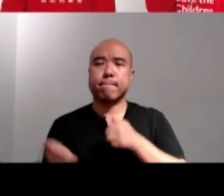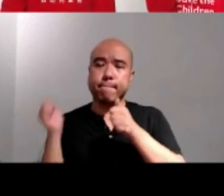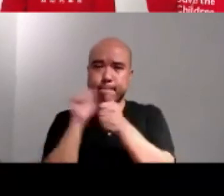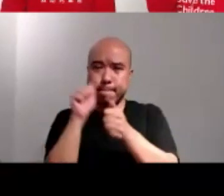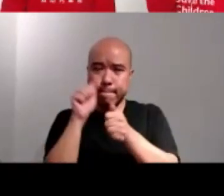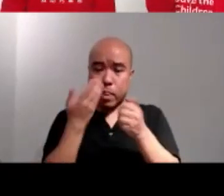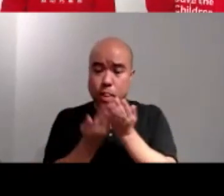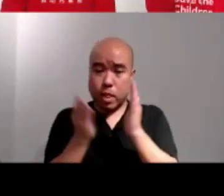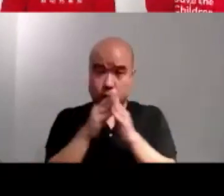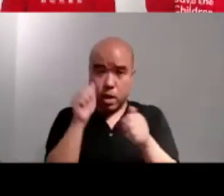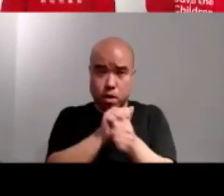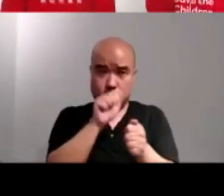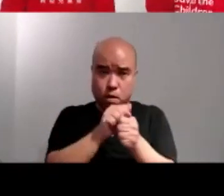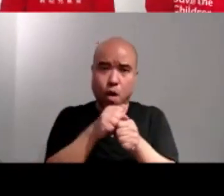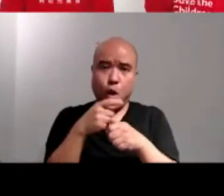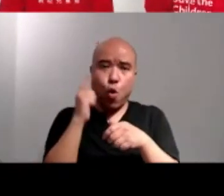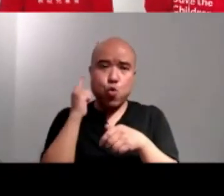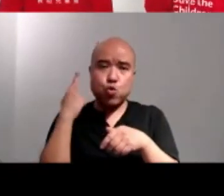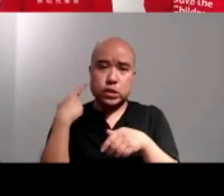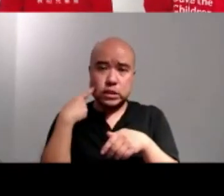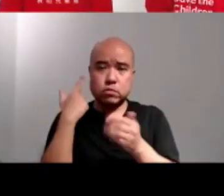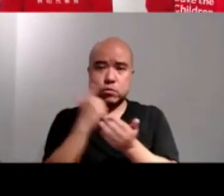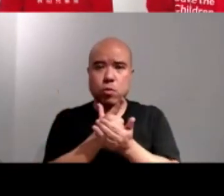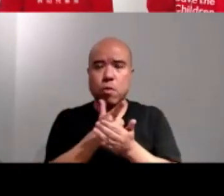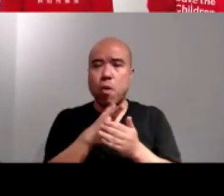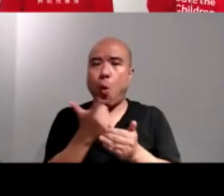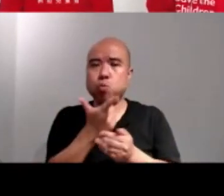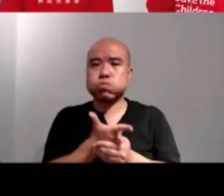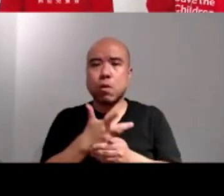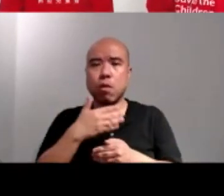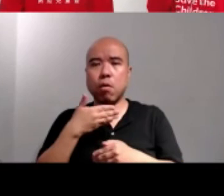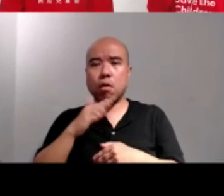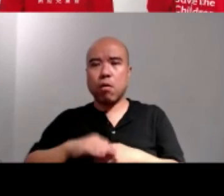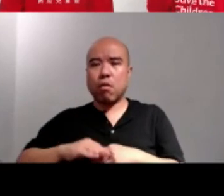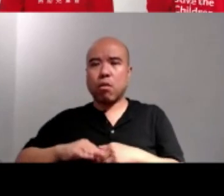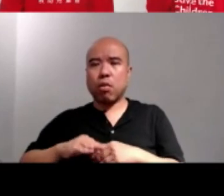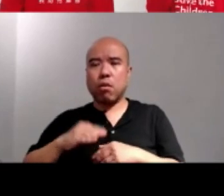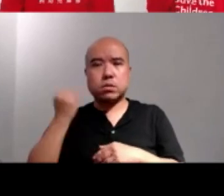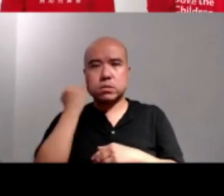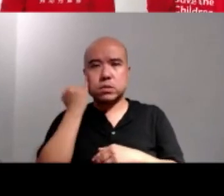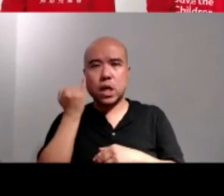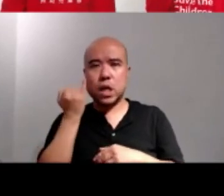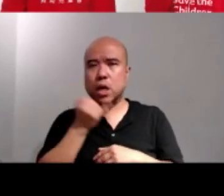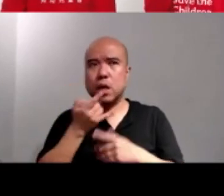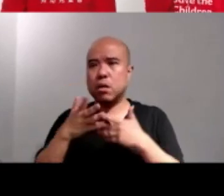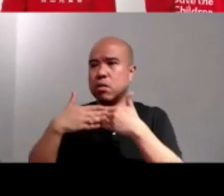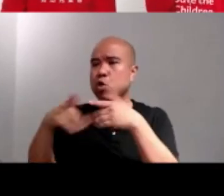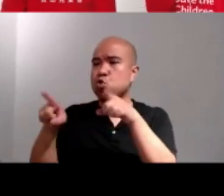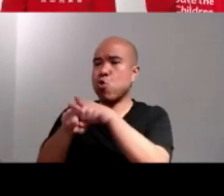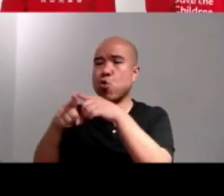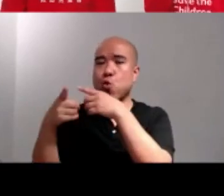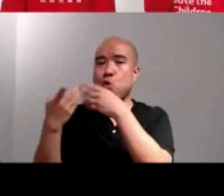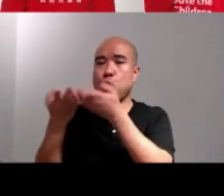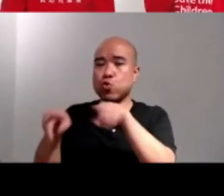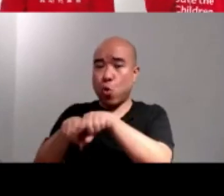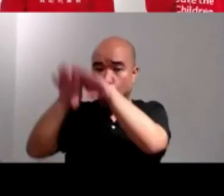好多嘅同学仔，佢哋都冇一个嘅意識，或者是出於貧輩壓力而去合理化了整個欺凌的行為。而更加重要的